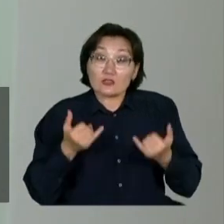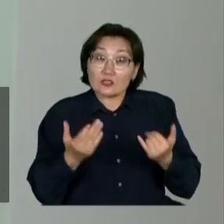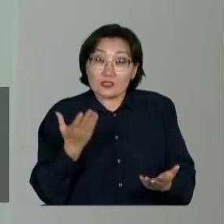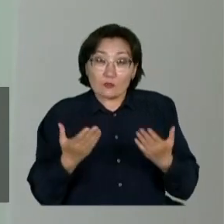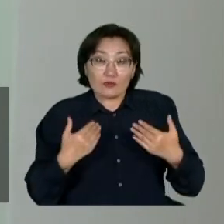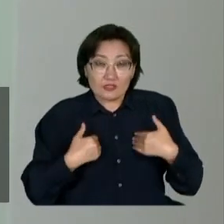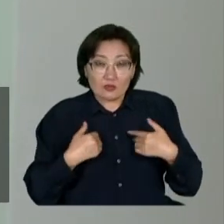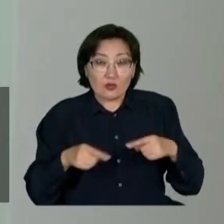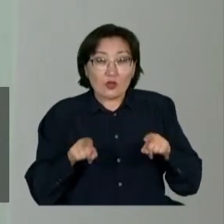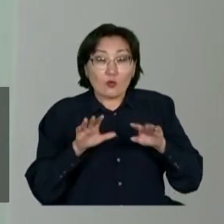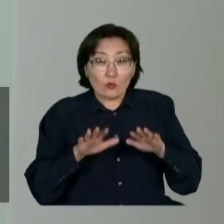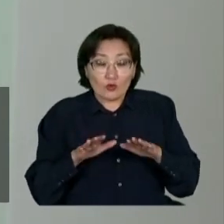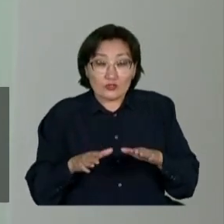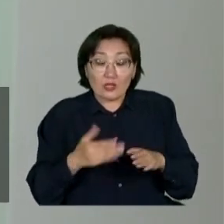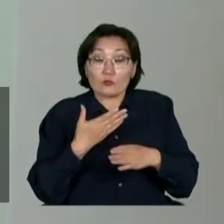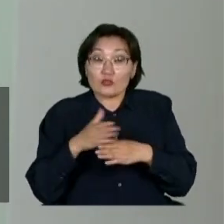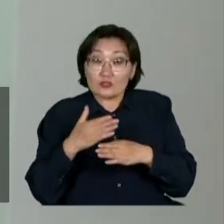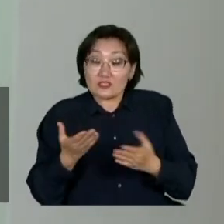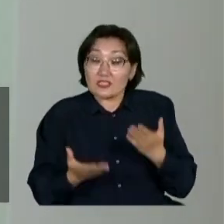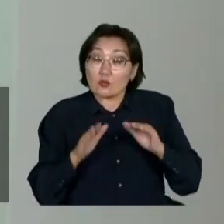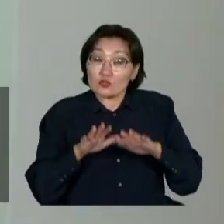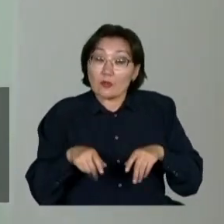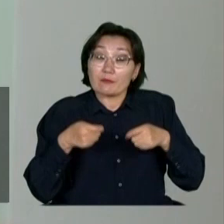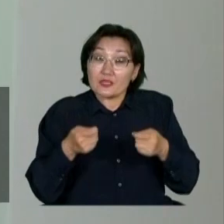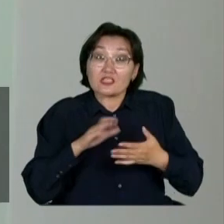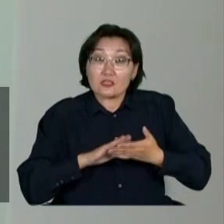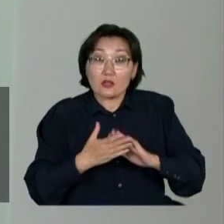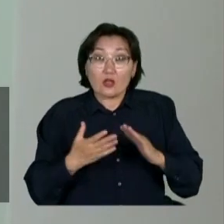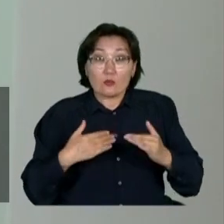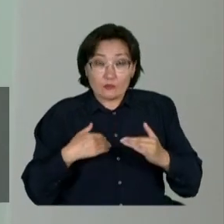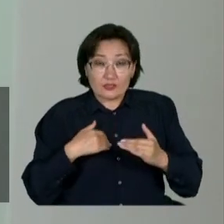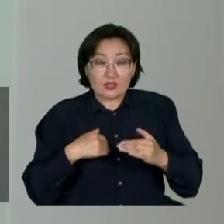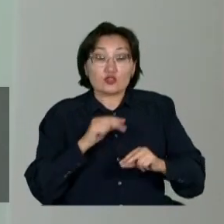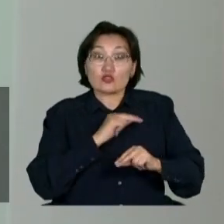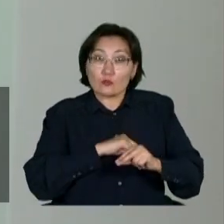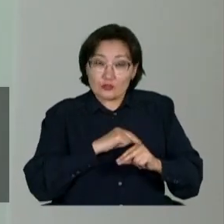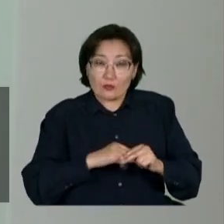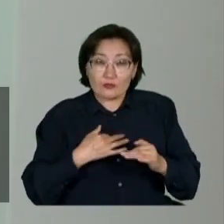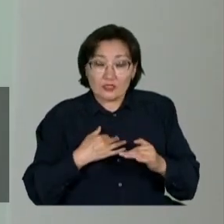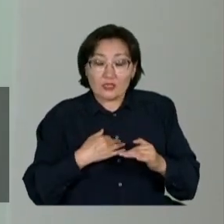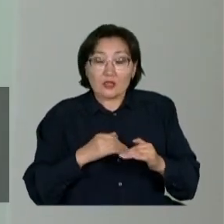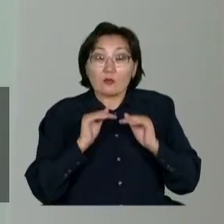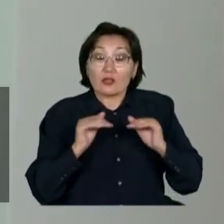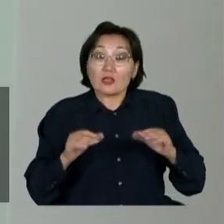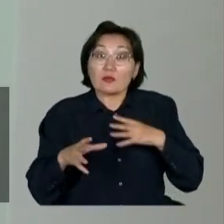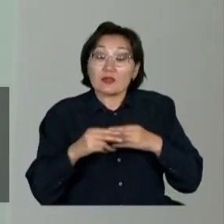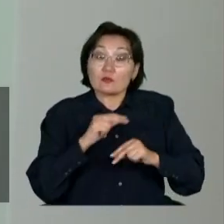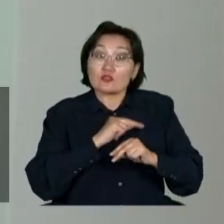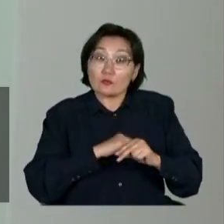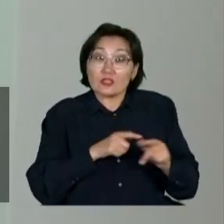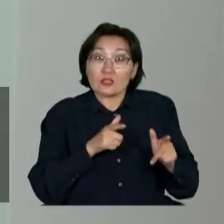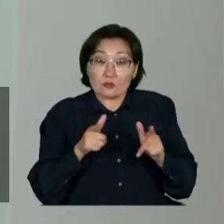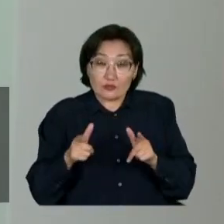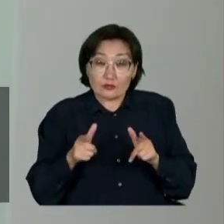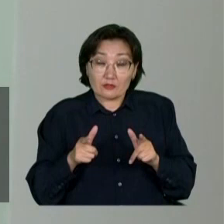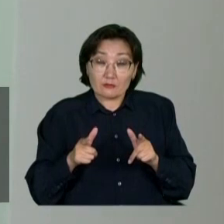бізге сондай орындар тағайындалып, сондай орындар беретін болса, біз тығыз жұмыс істеуге, кәмелет жасқа толмаған балалармен